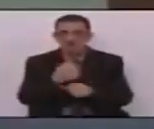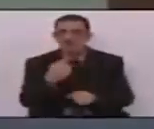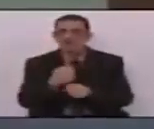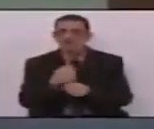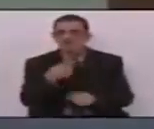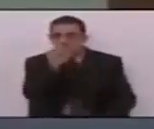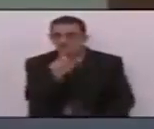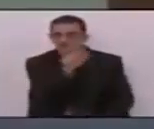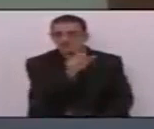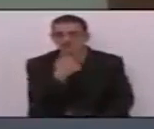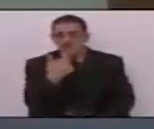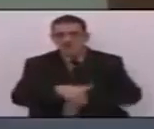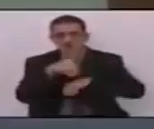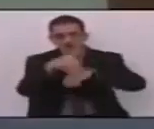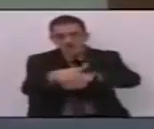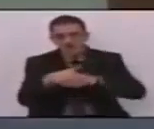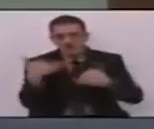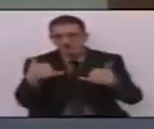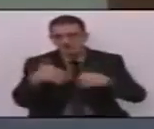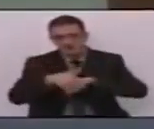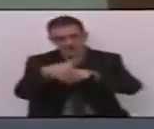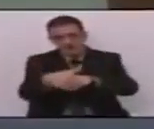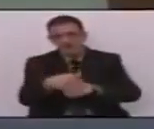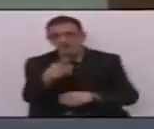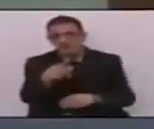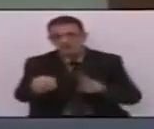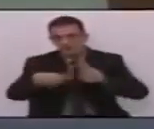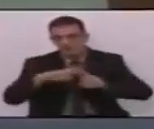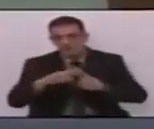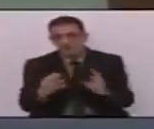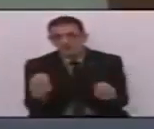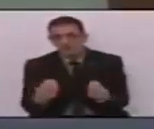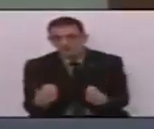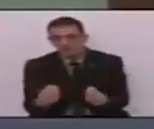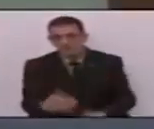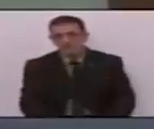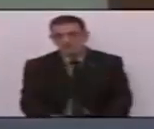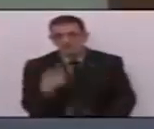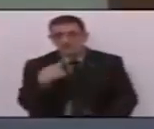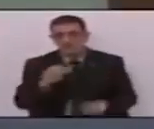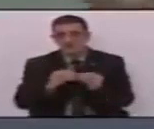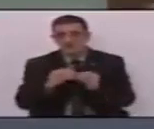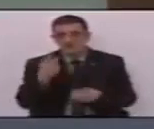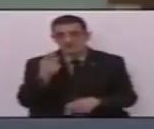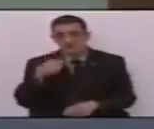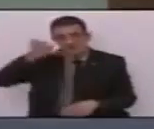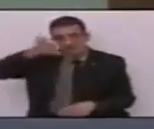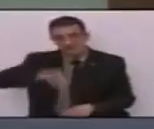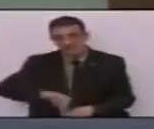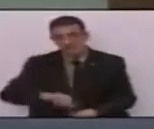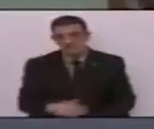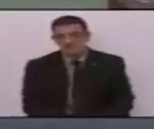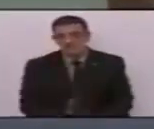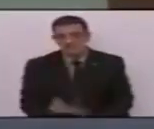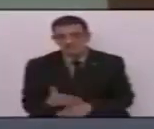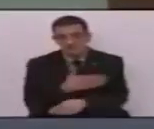إضافة؟ بعد ما عطيناكم كل الامتيازات، واش قدمتوا للجزائر؟ واش قدمتوا للسوق الجزائرية؟ راكم هلكتونا، هلكتوا الخزينة، كنا نستوردوا وكنا